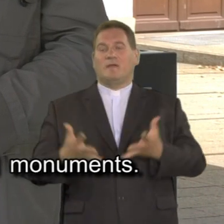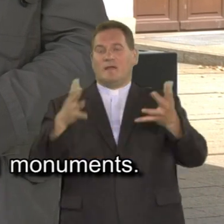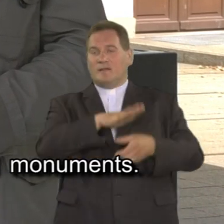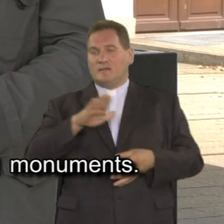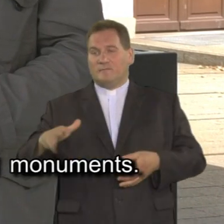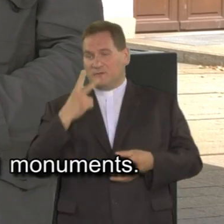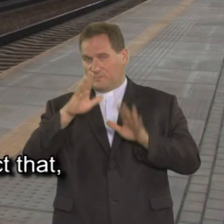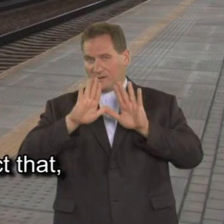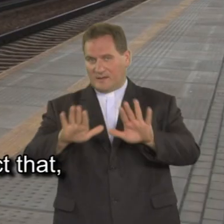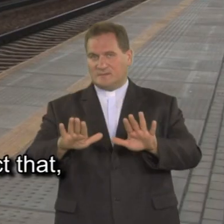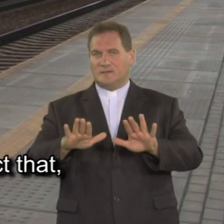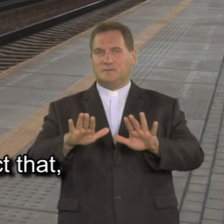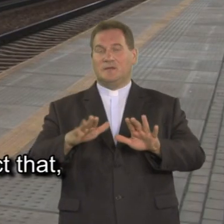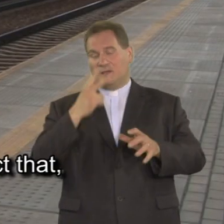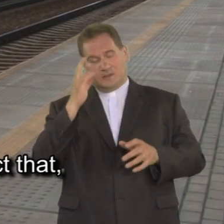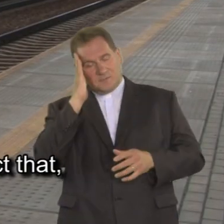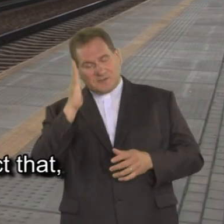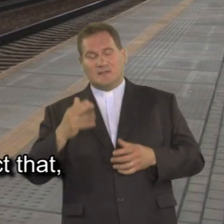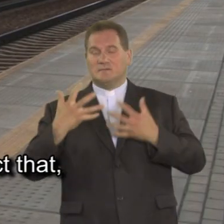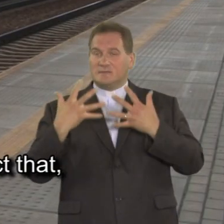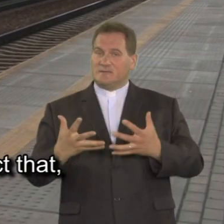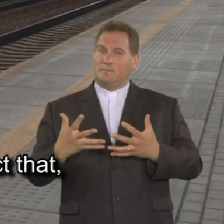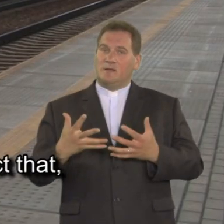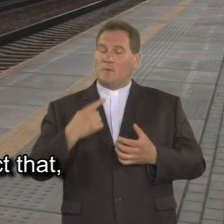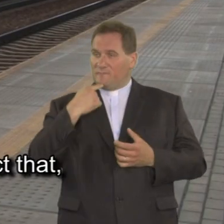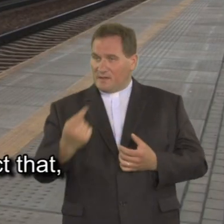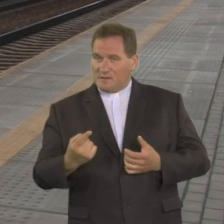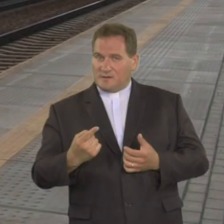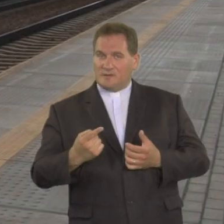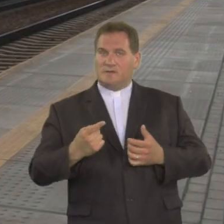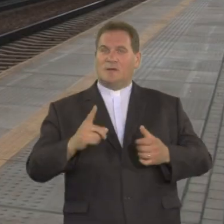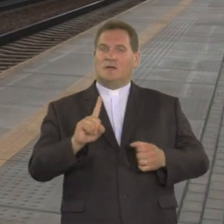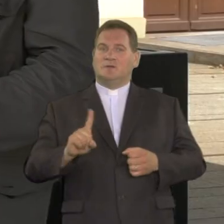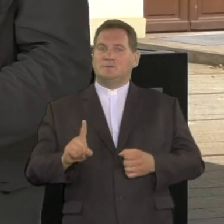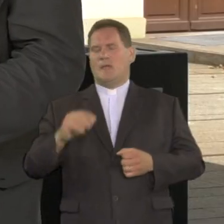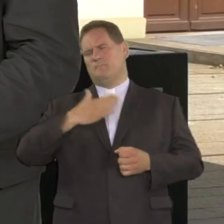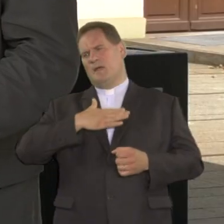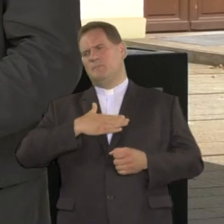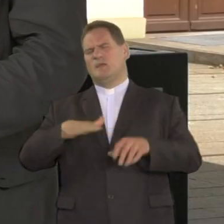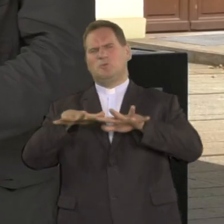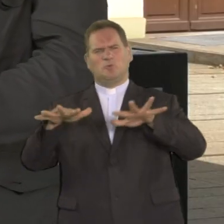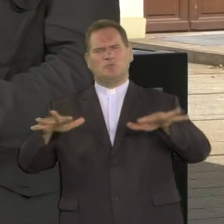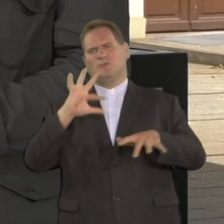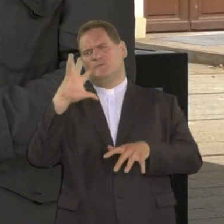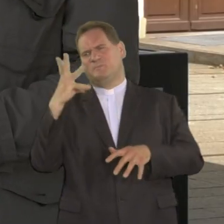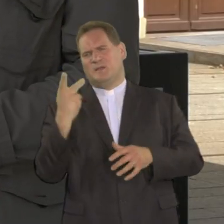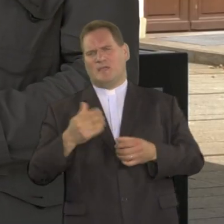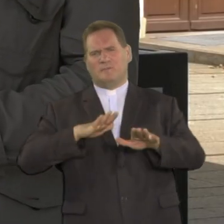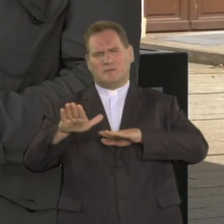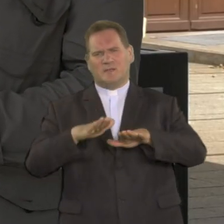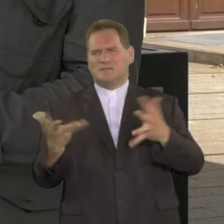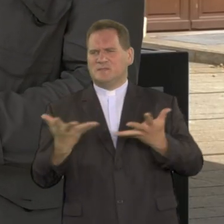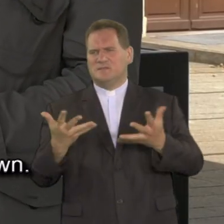Państwu pokazać. A mieszkańcom też chcemy zwrócić jeszcze raz uwagę na to, że jest tyle pięknych miejsc, które